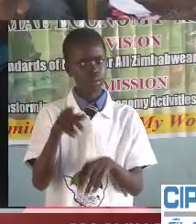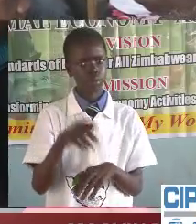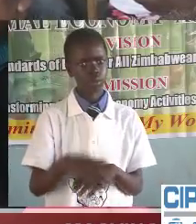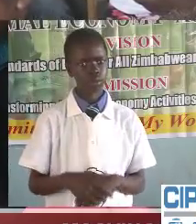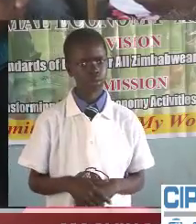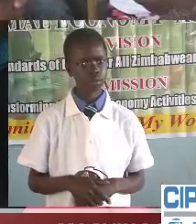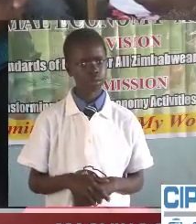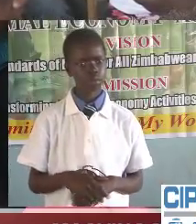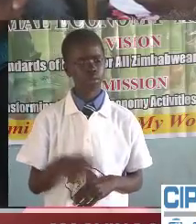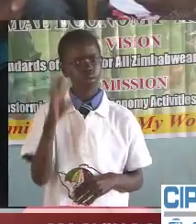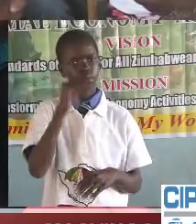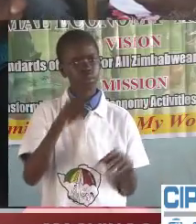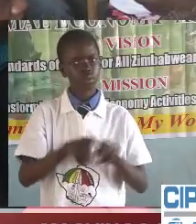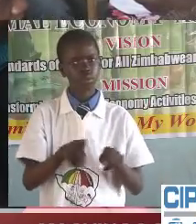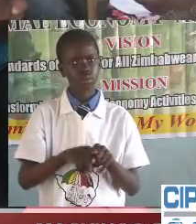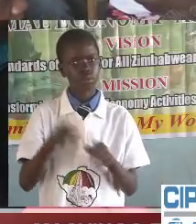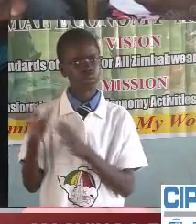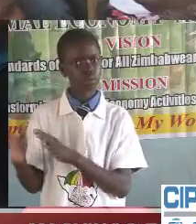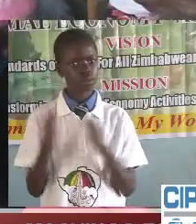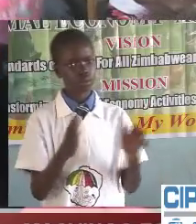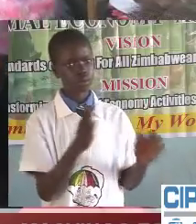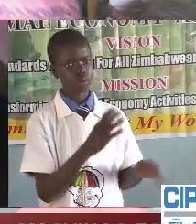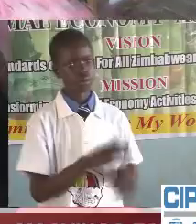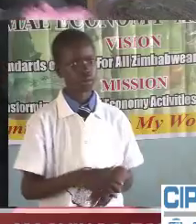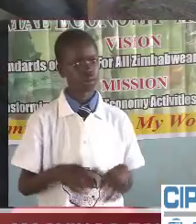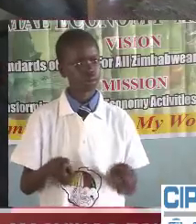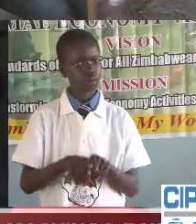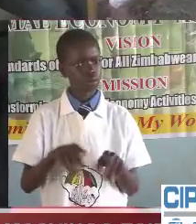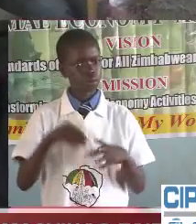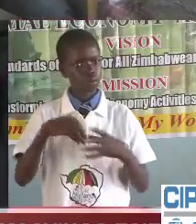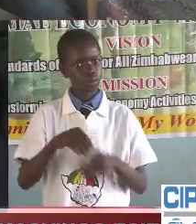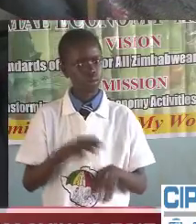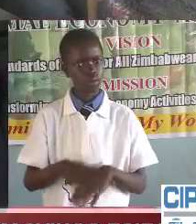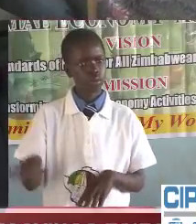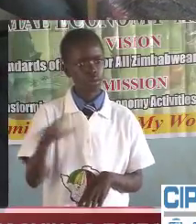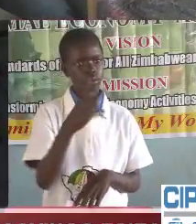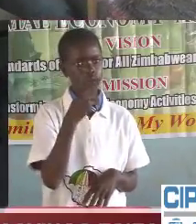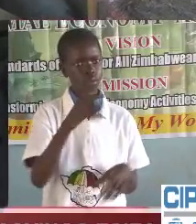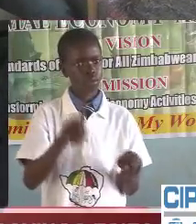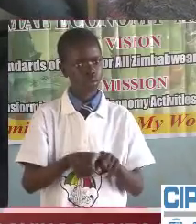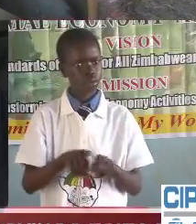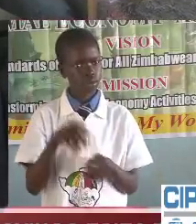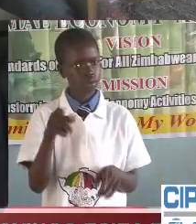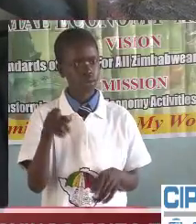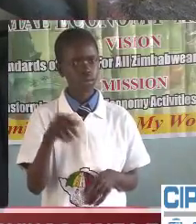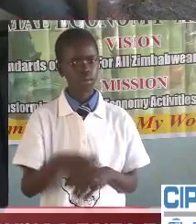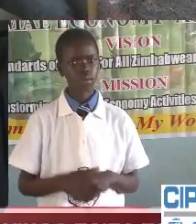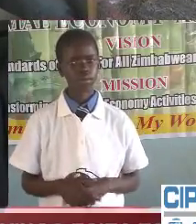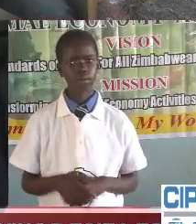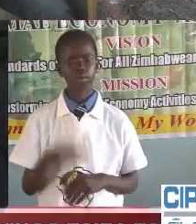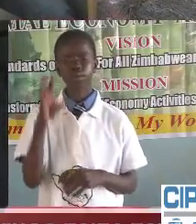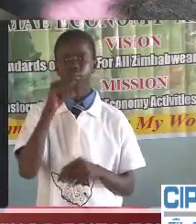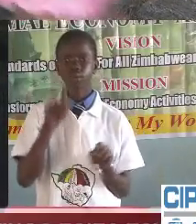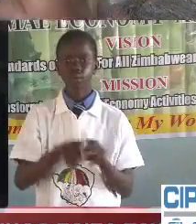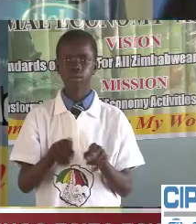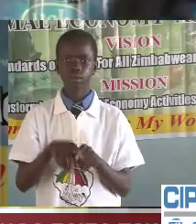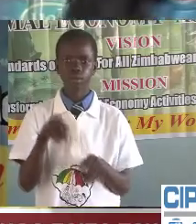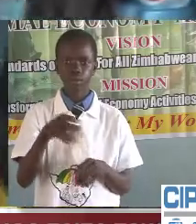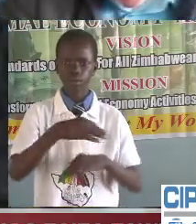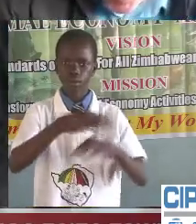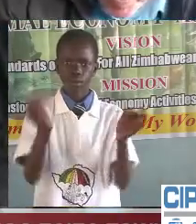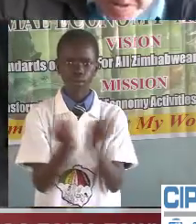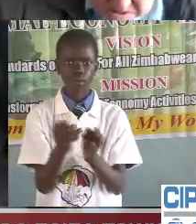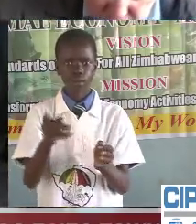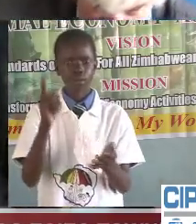Uye isusu separt tichazviita sei tikaona vanhu vakaita saivavo? Isu separt